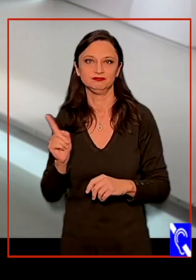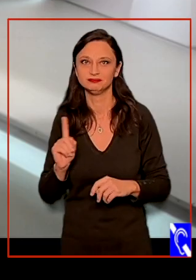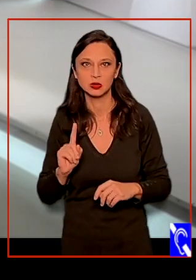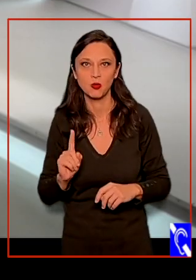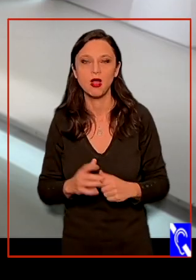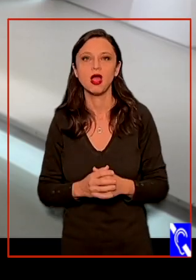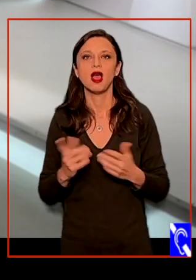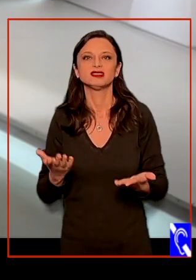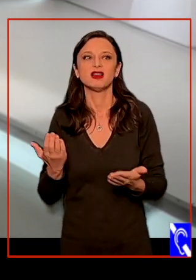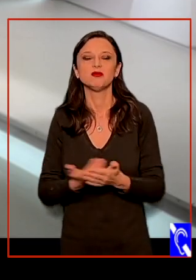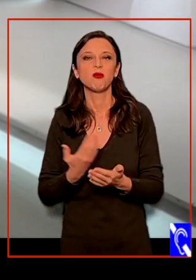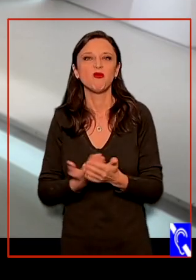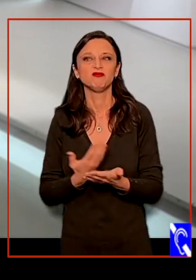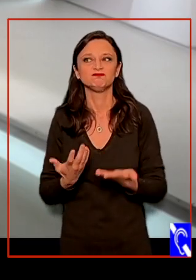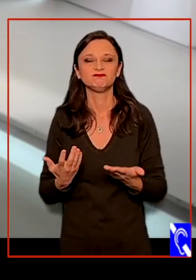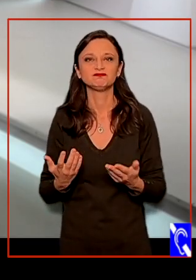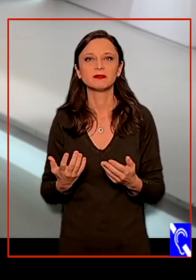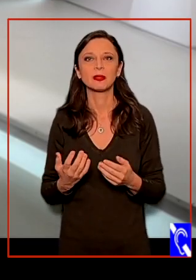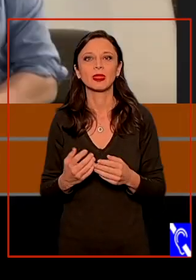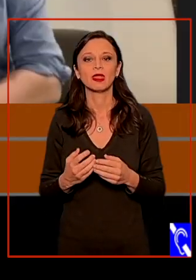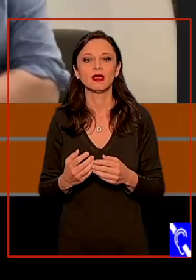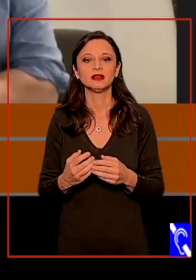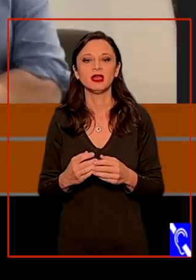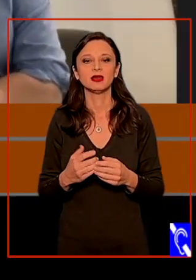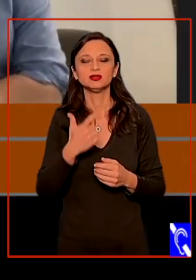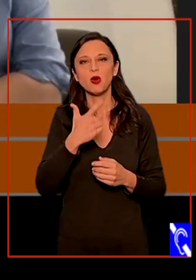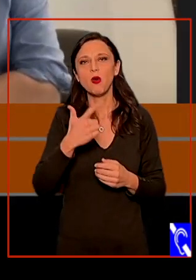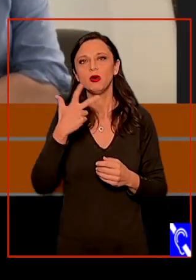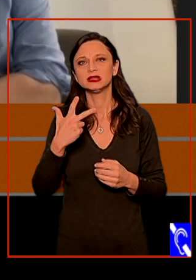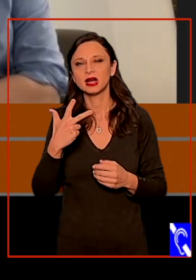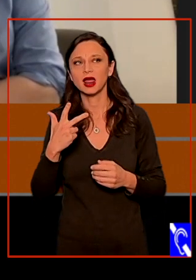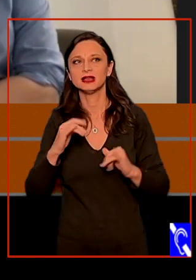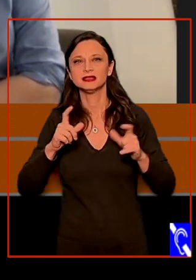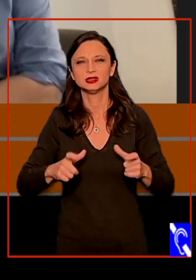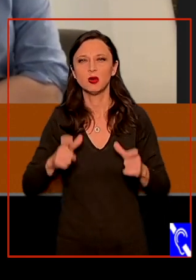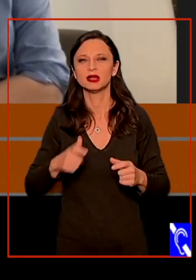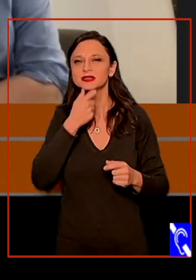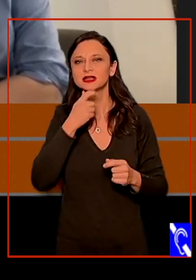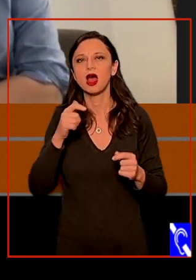astea. Poveștile astea se întâmplă, din ce am documentat noi, vreo 2-3 din anul